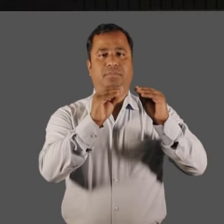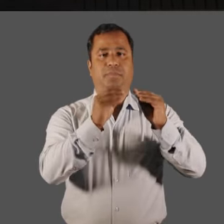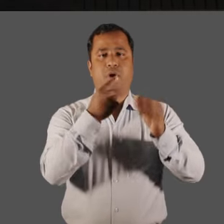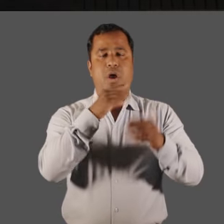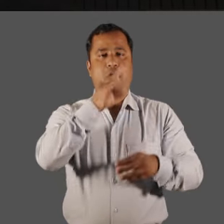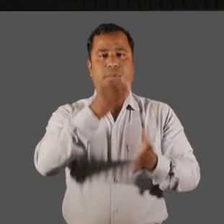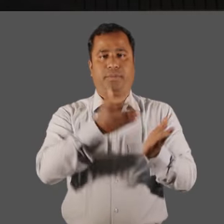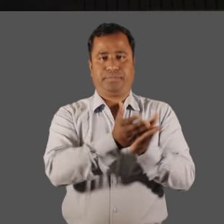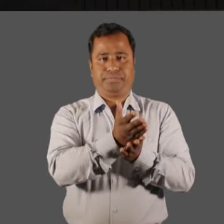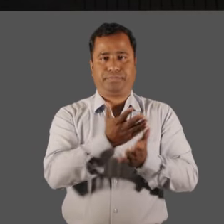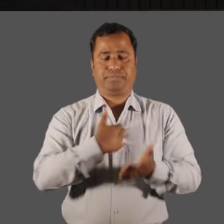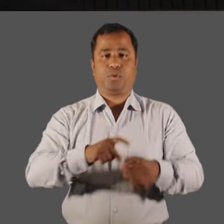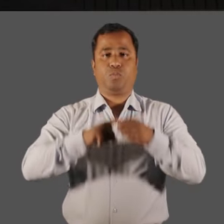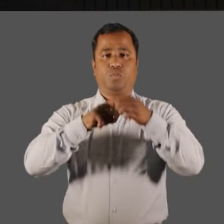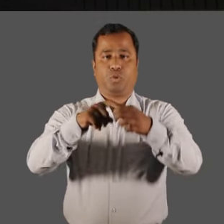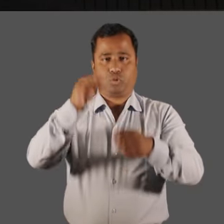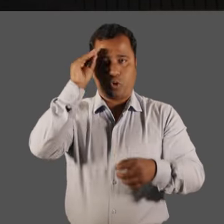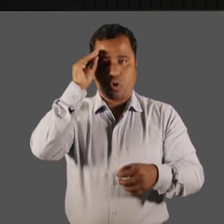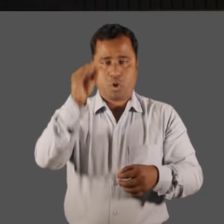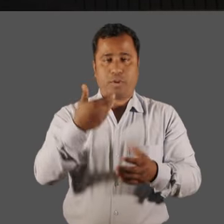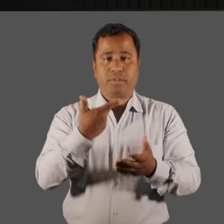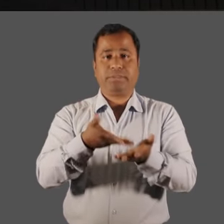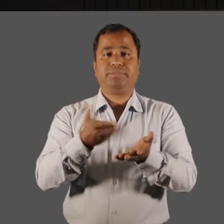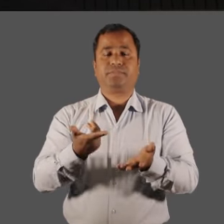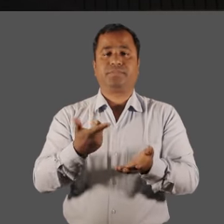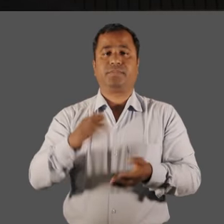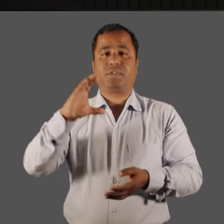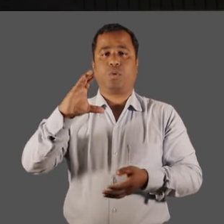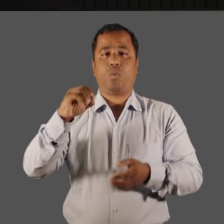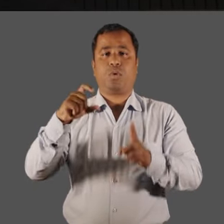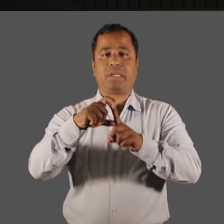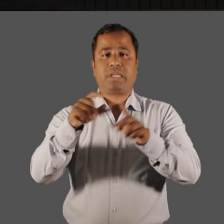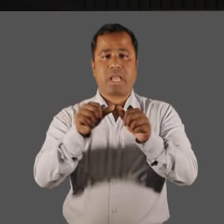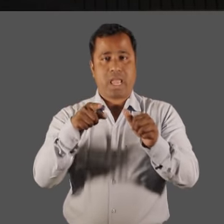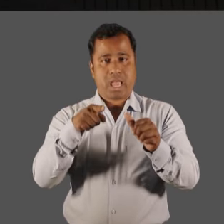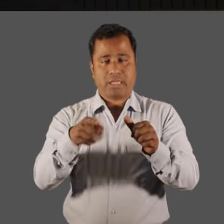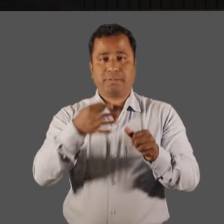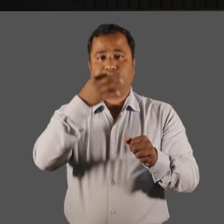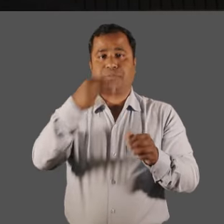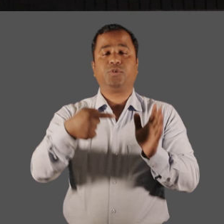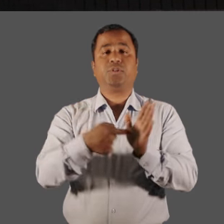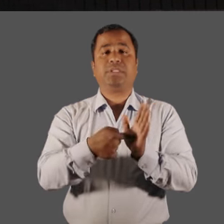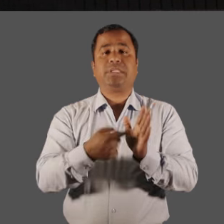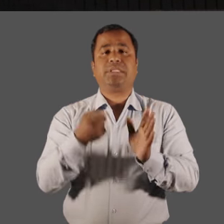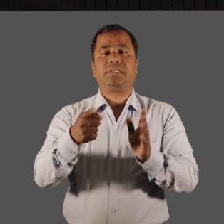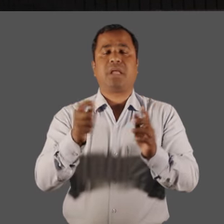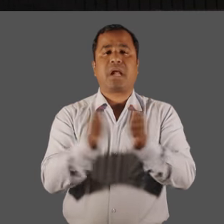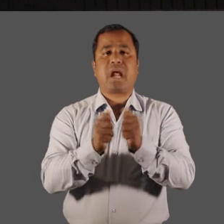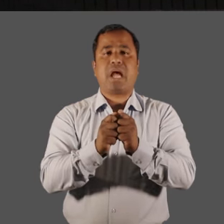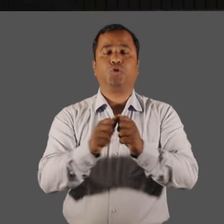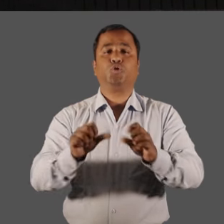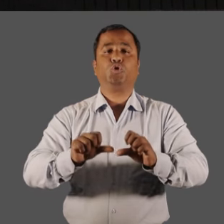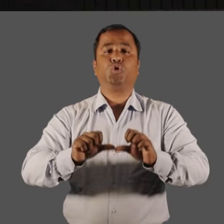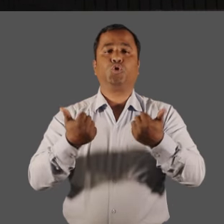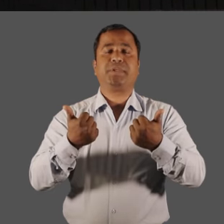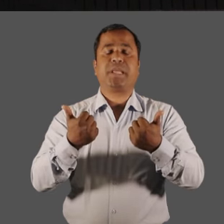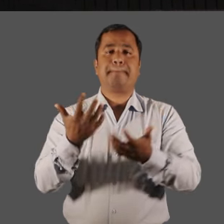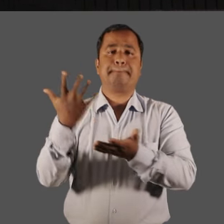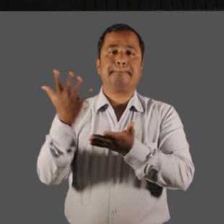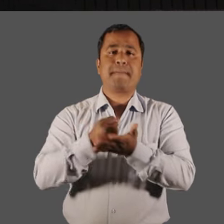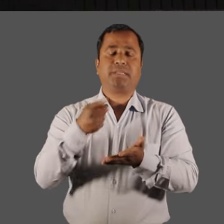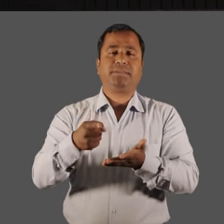আপনাকে আরেকটা প্রশ্ন করি, সেটা হচ্ছে যে মানে কোডা হিসাবে আপনি আহ, কি কি বাড়তি সুবিধা